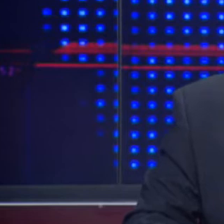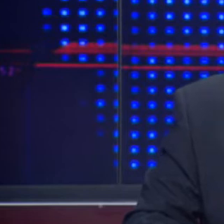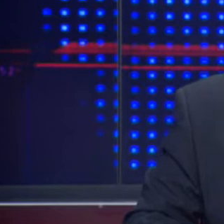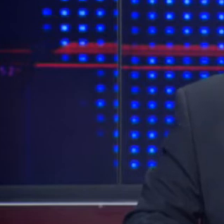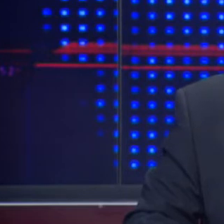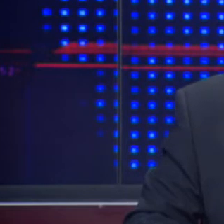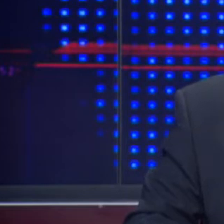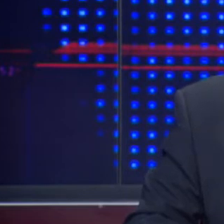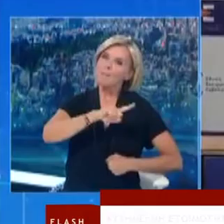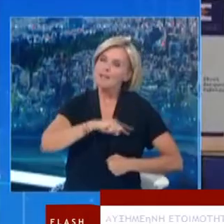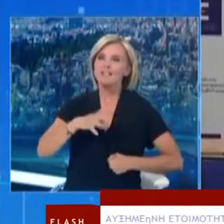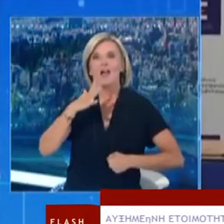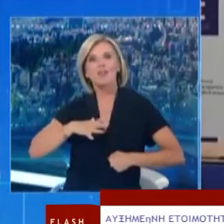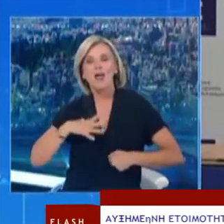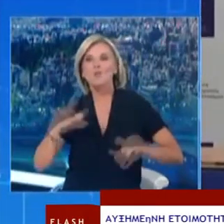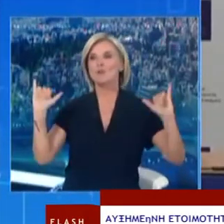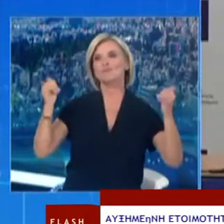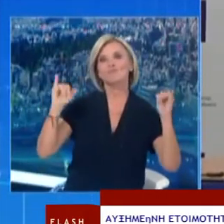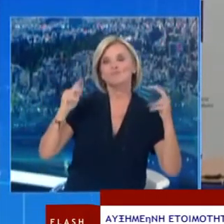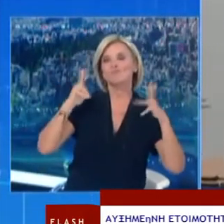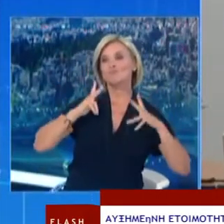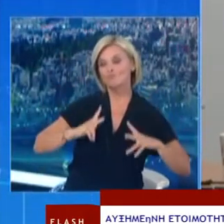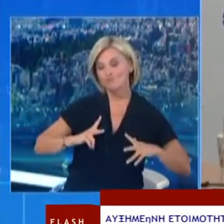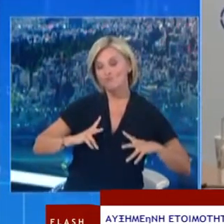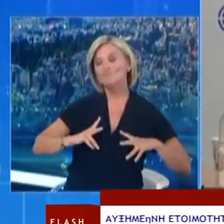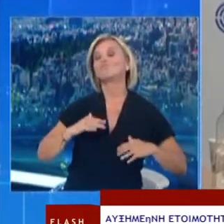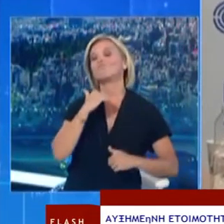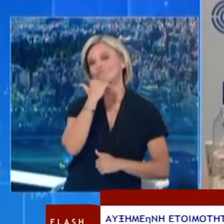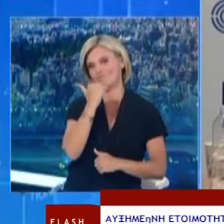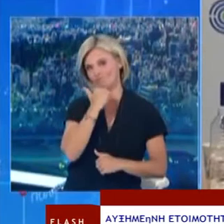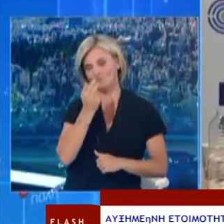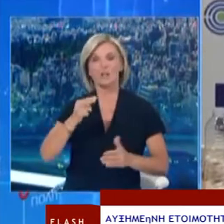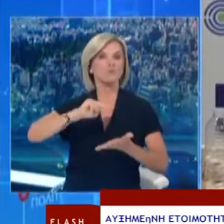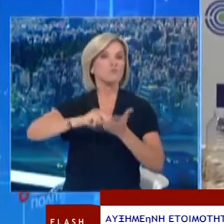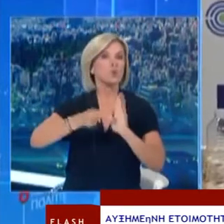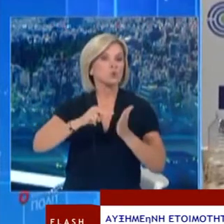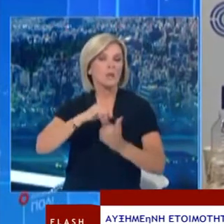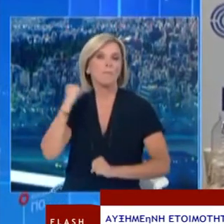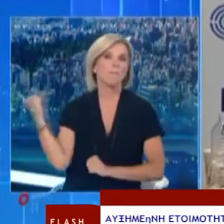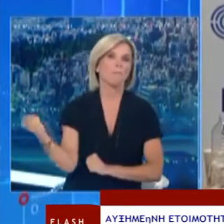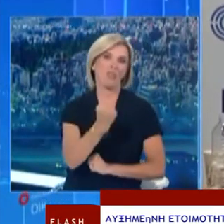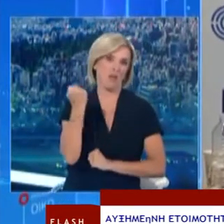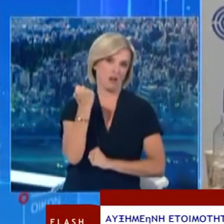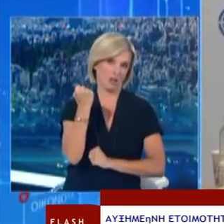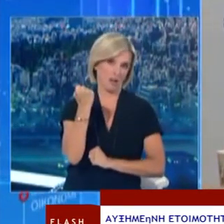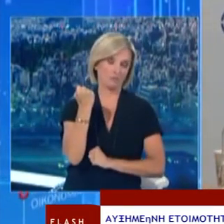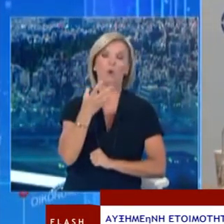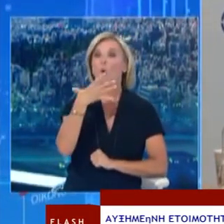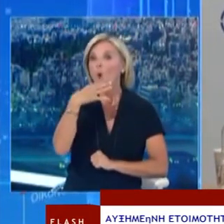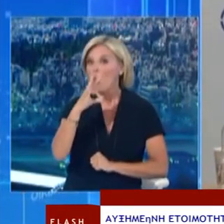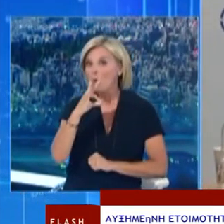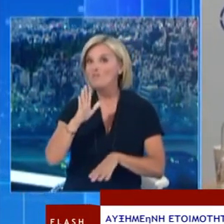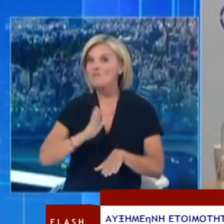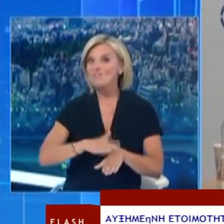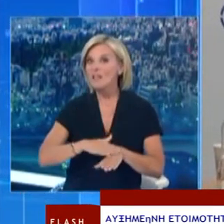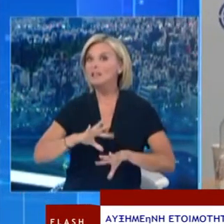την πορεία της πανδημίας. Χρειάζεται προσοχή και πειθαρχία από όλους μας. Η εμφάνιση της